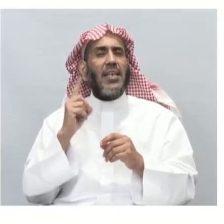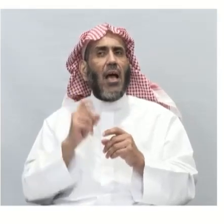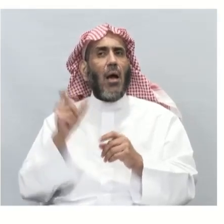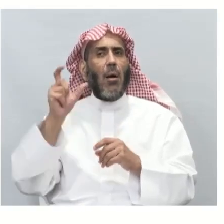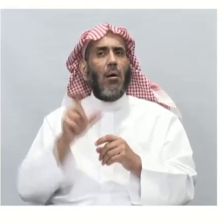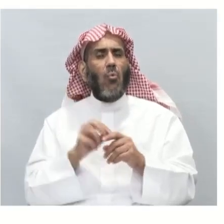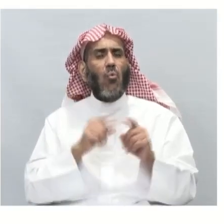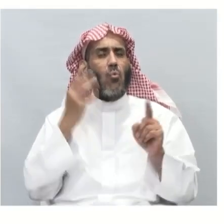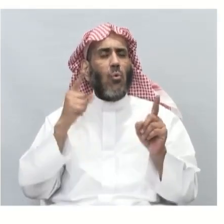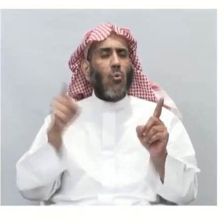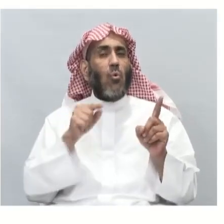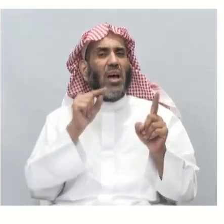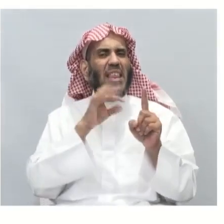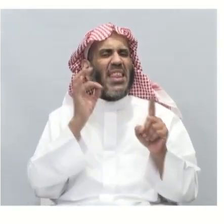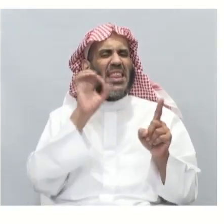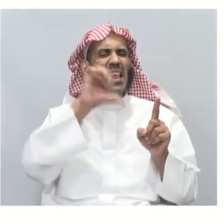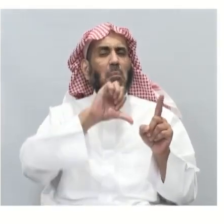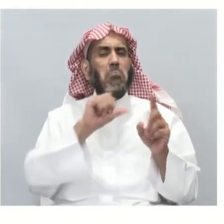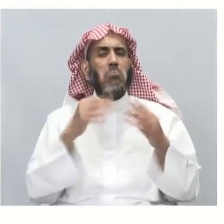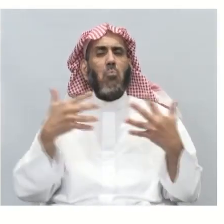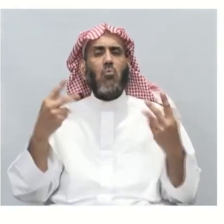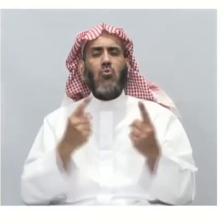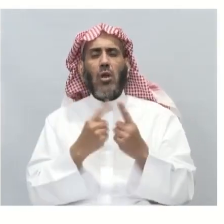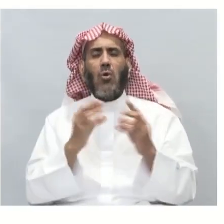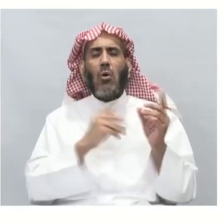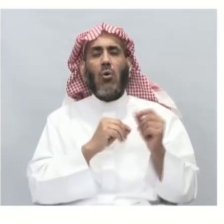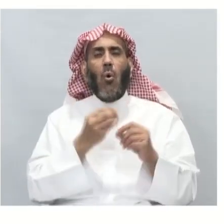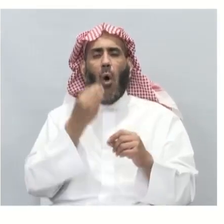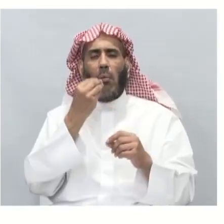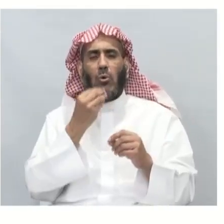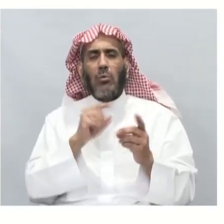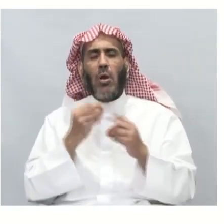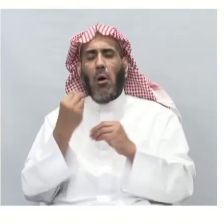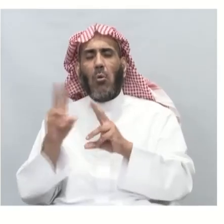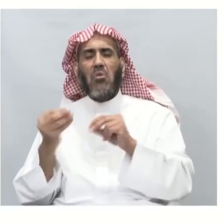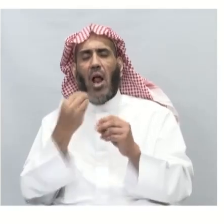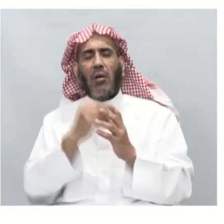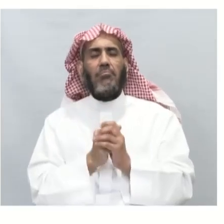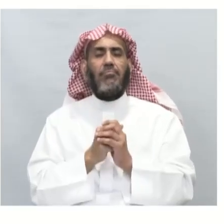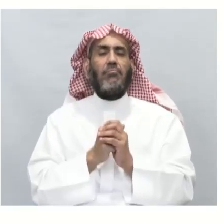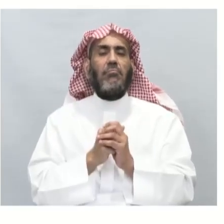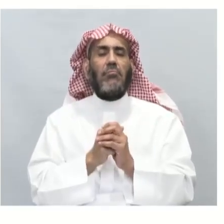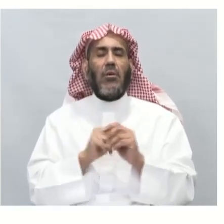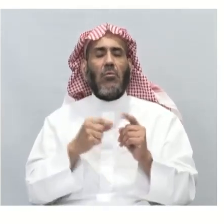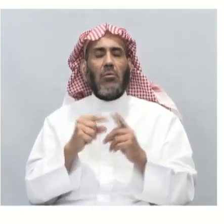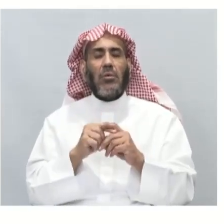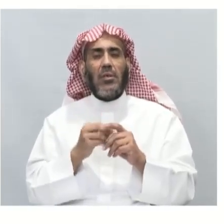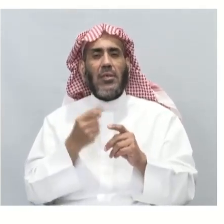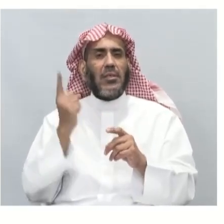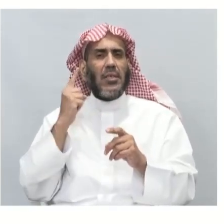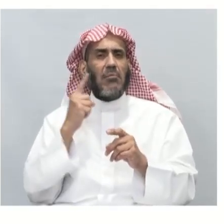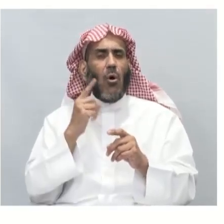الذم شريك له ومطعم الماكول كالاكل ايضا مما ورد تسمع